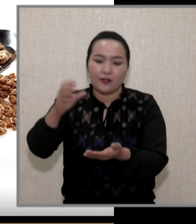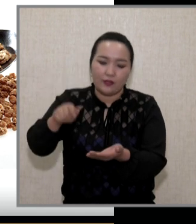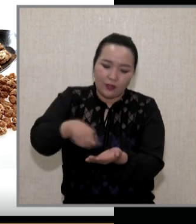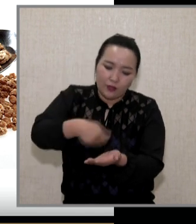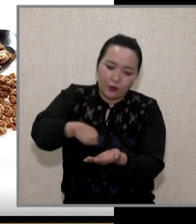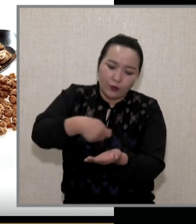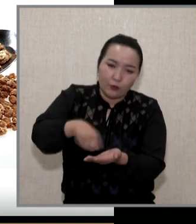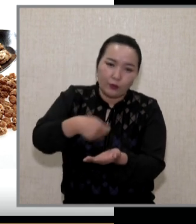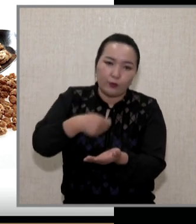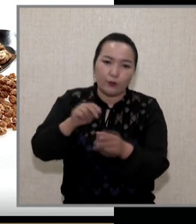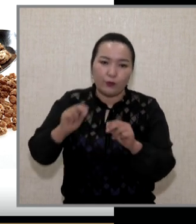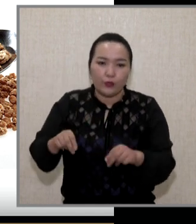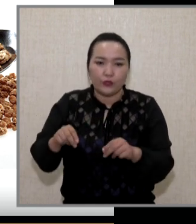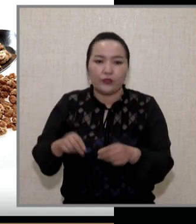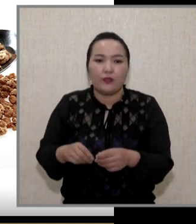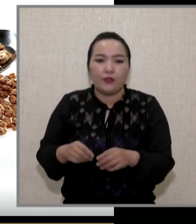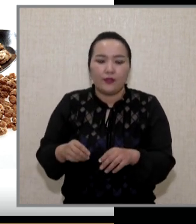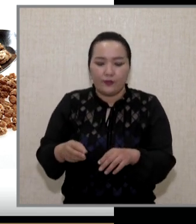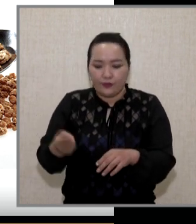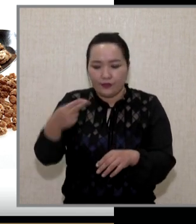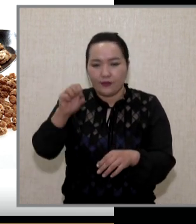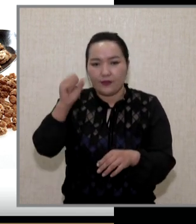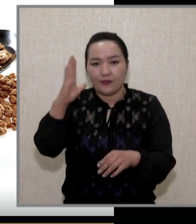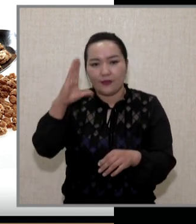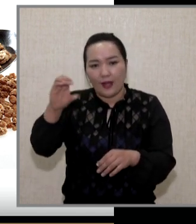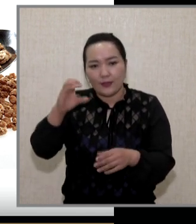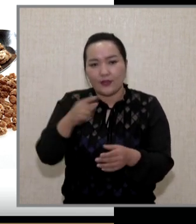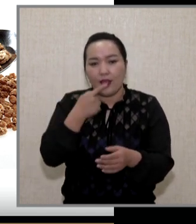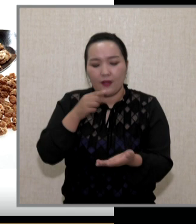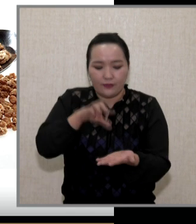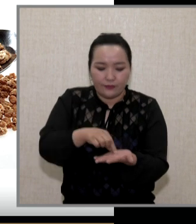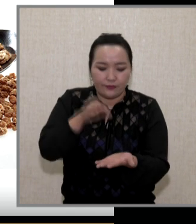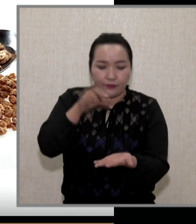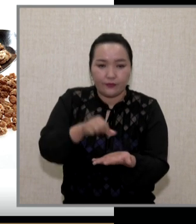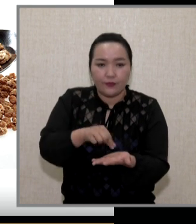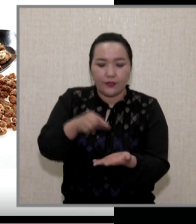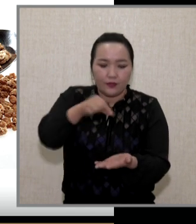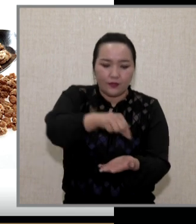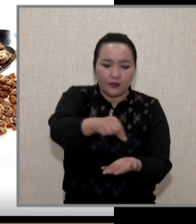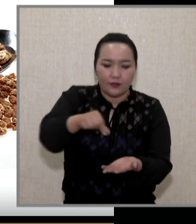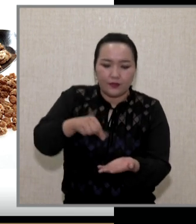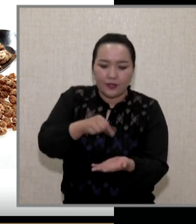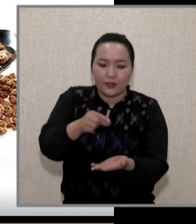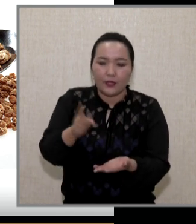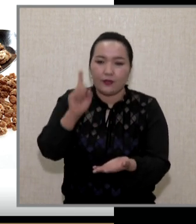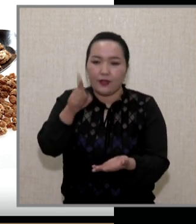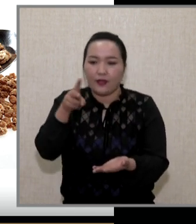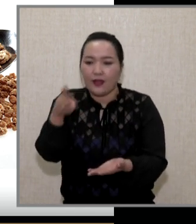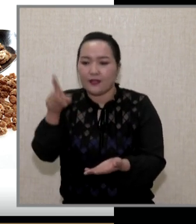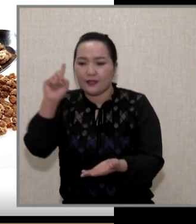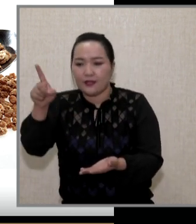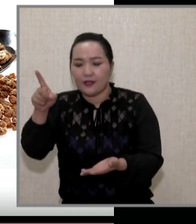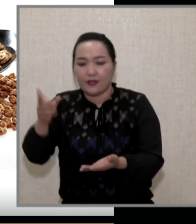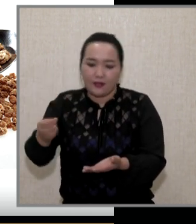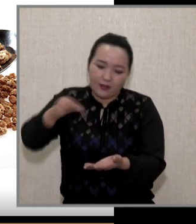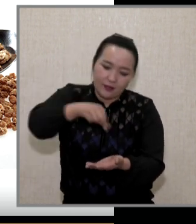махаа сайтар хуурч болгоно. За шүүсээ бас энэ үед анхаарах хэрэгтэй. Шүүс байхгүй бол тэн сайн хуурах хэрэгтэй. За үүн дээрээ давсаа